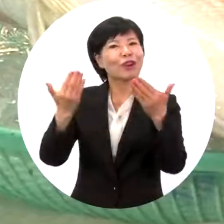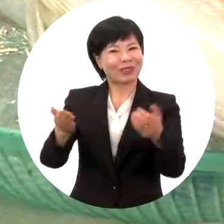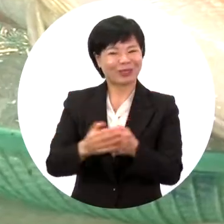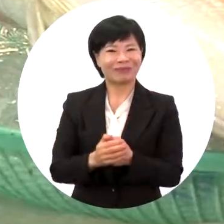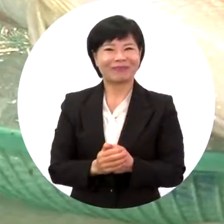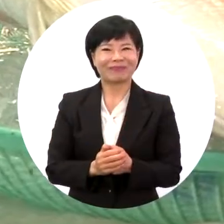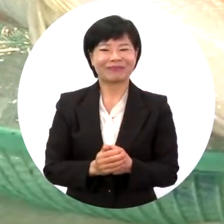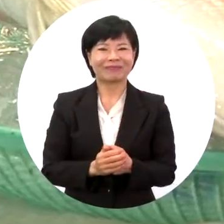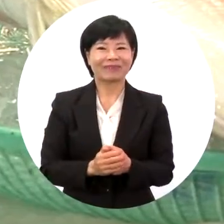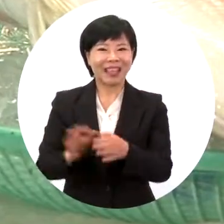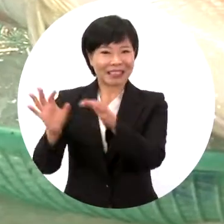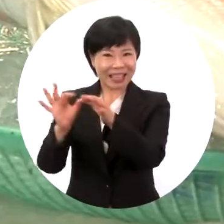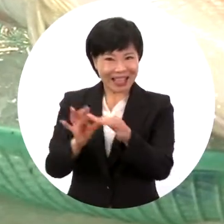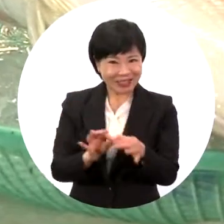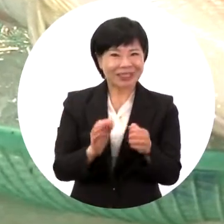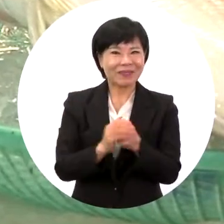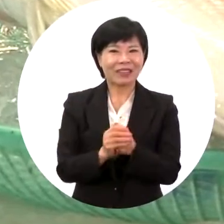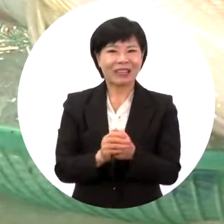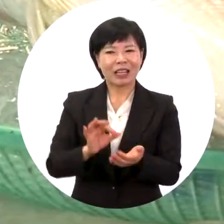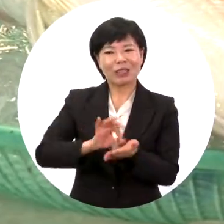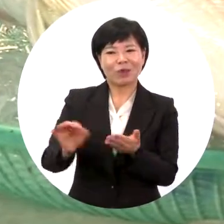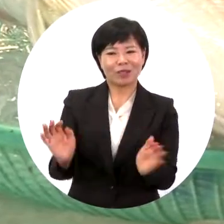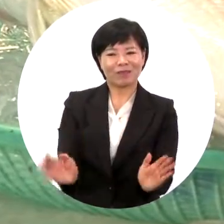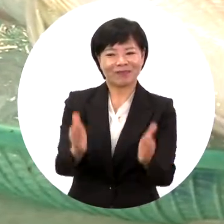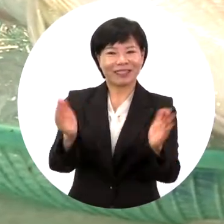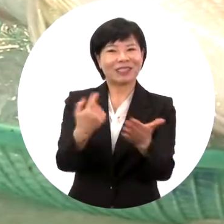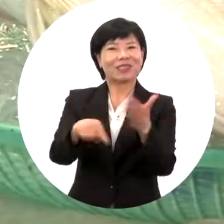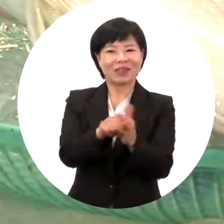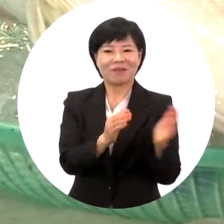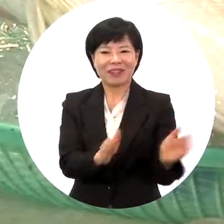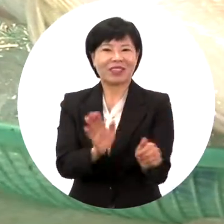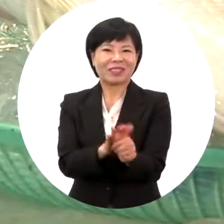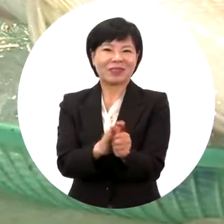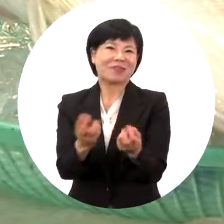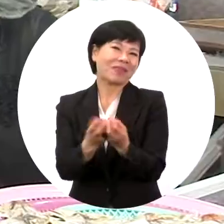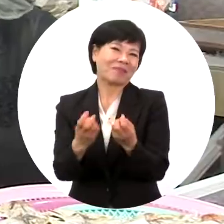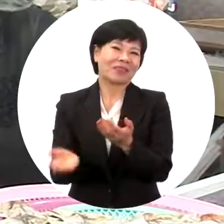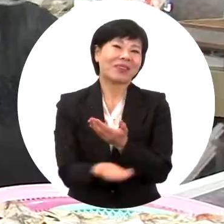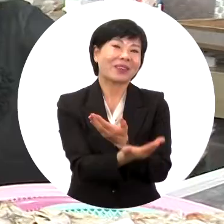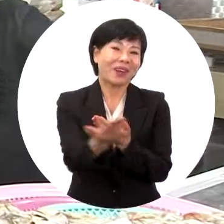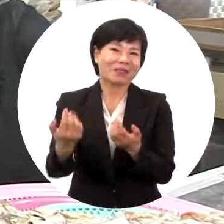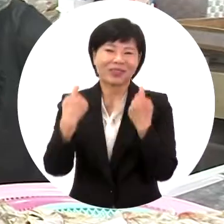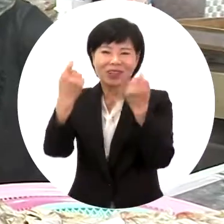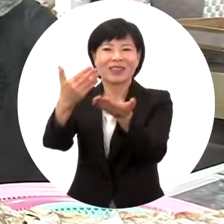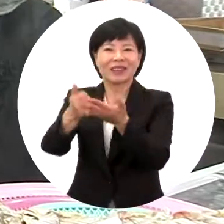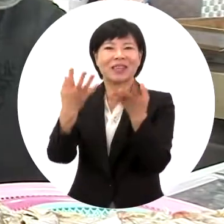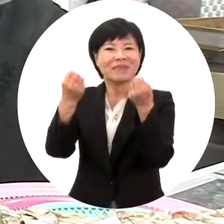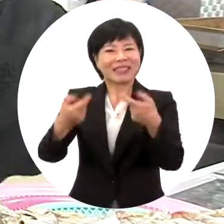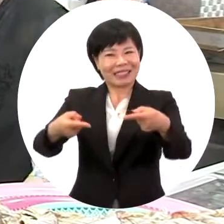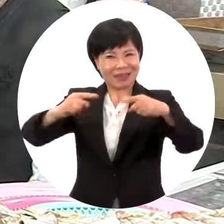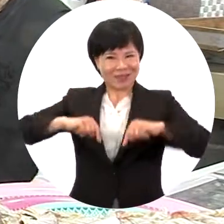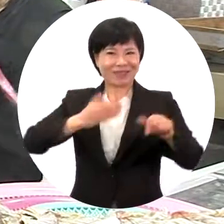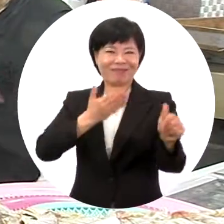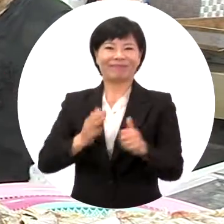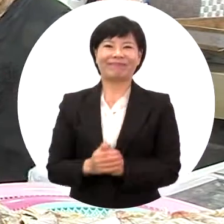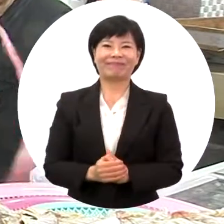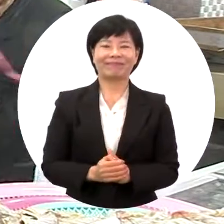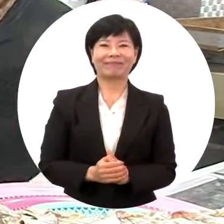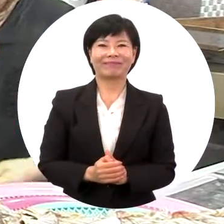메이룰레 시장에서 계속하는데요. 소비 촉진을 위해 마련한 지원 시책에 도민과 관광객의 많은 참여